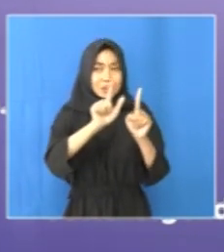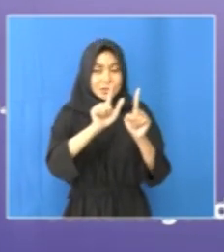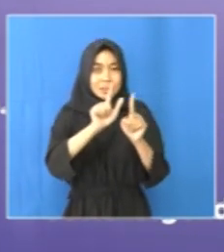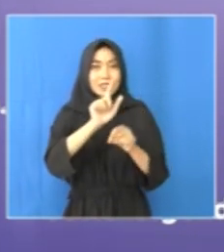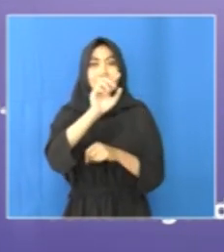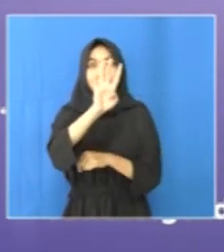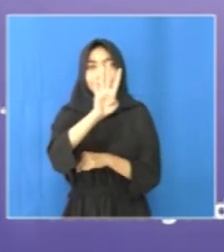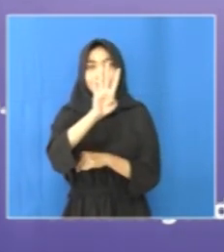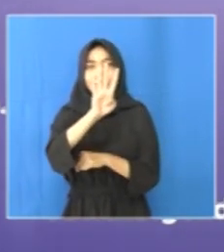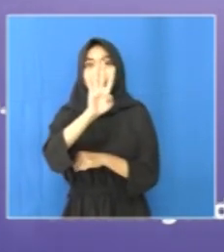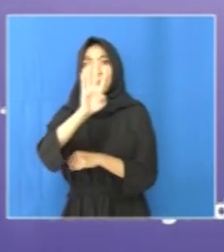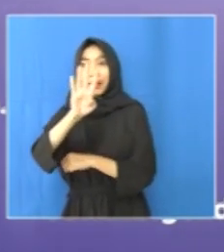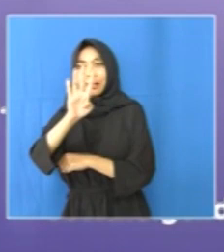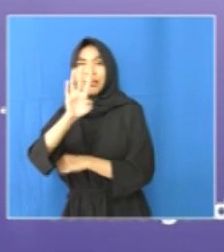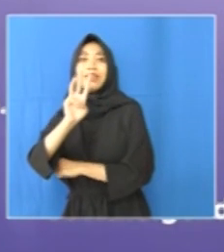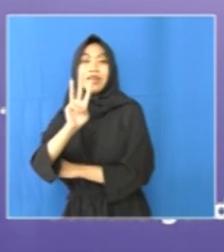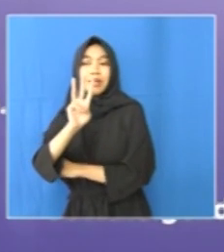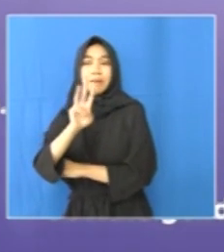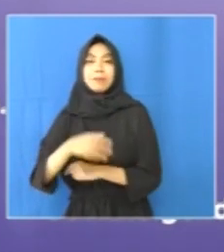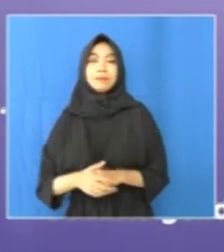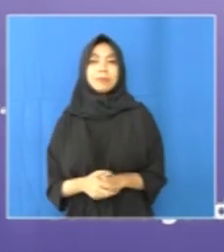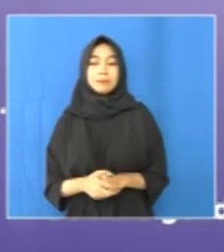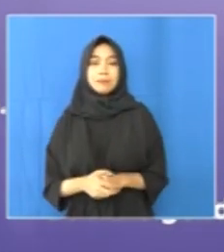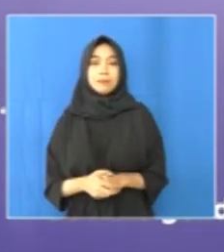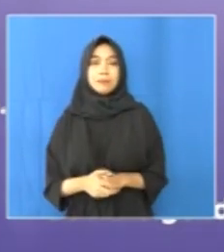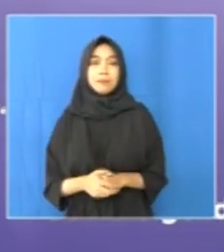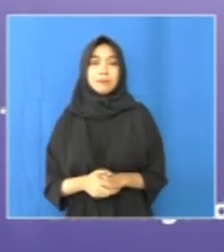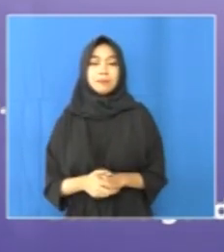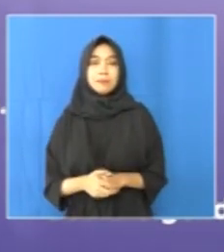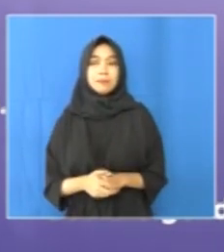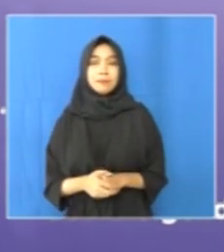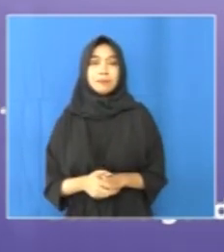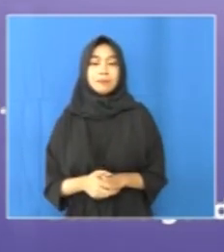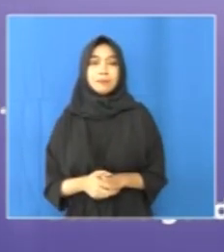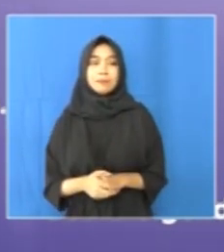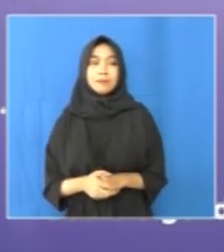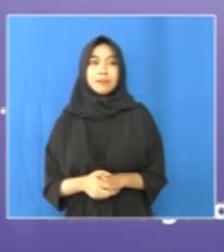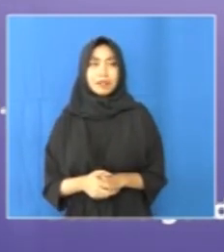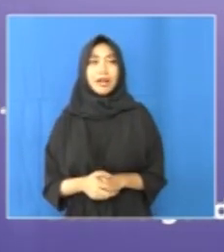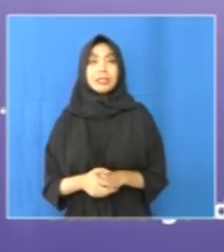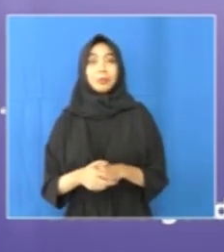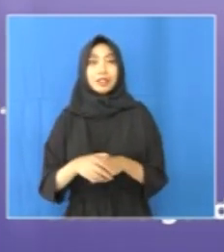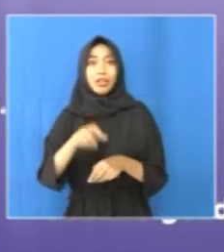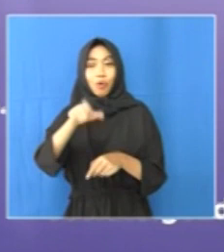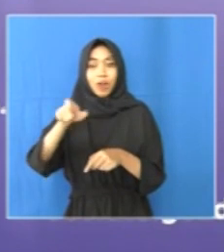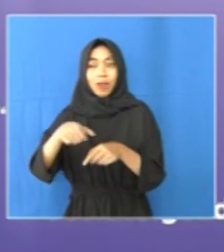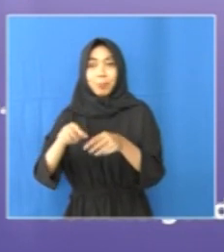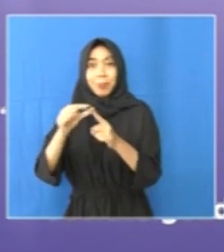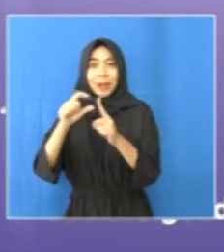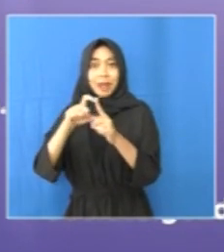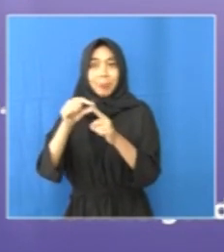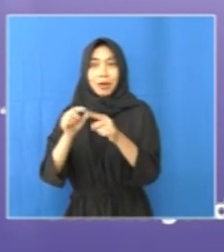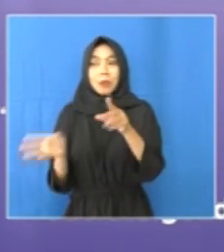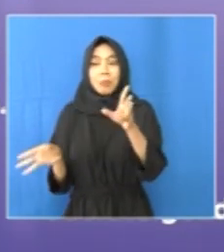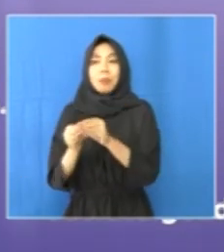16340 tiga orang jumlah ini akan segera kita lakukan pemeriksaan dengan menggunakan